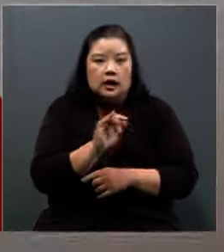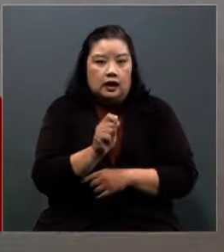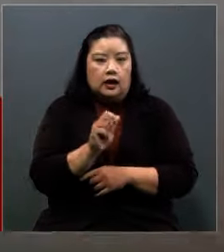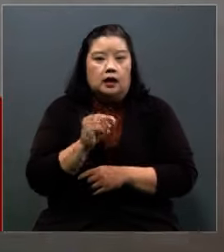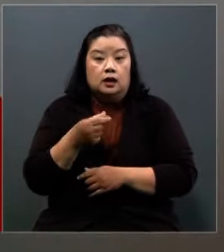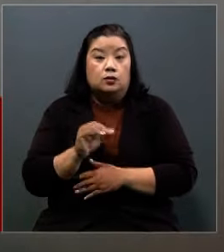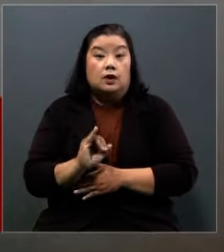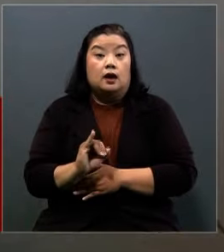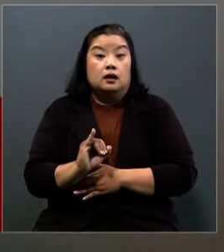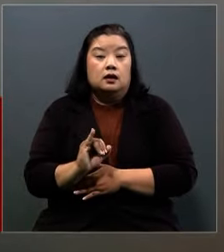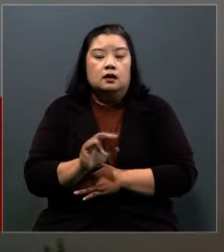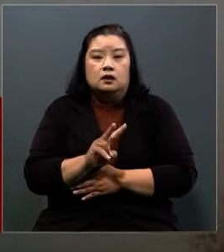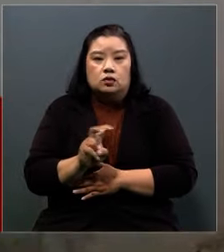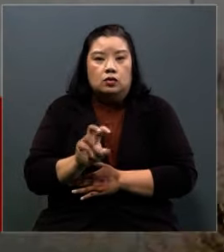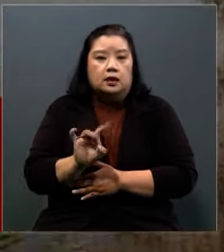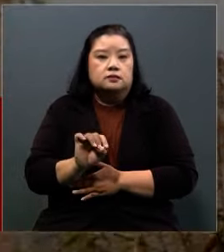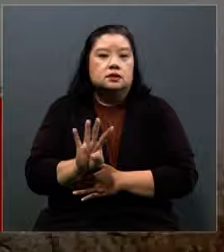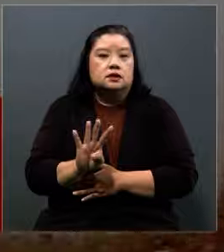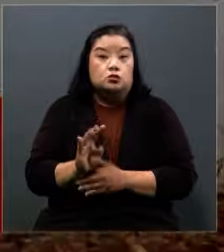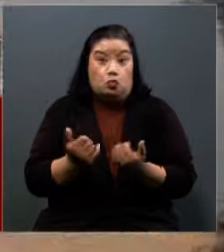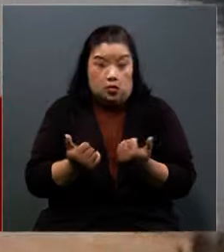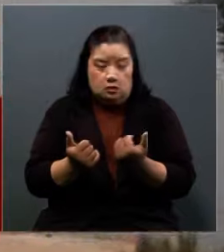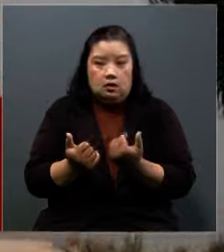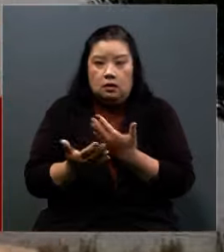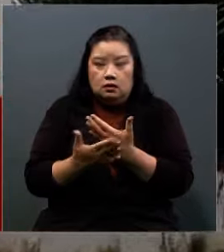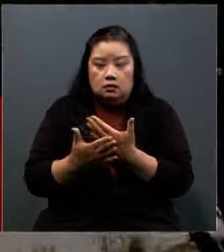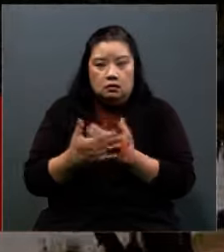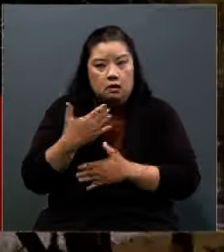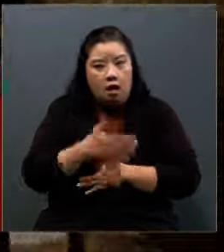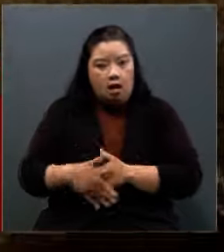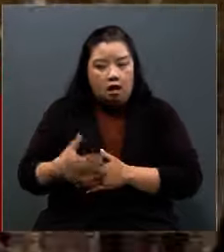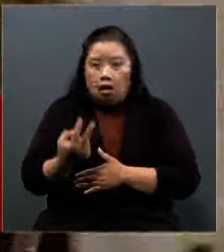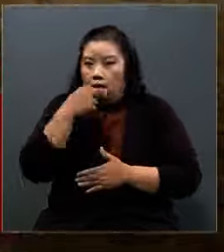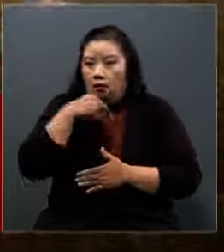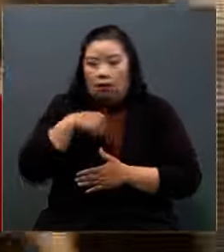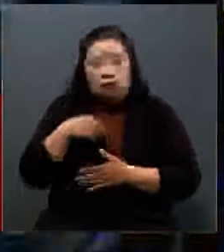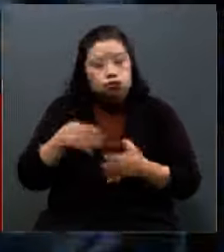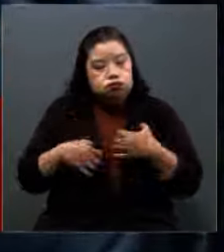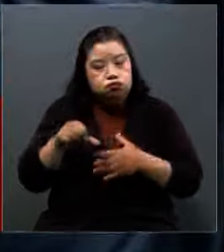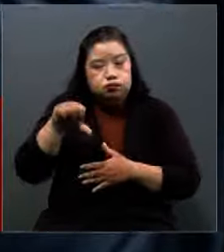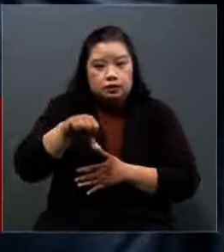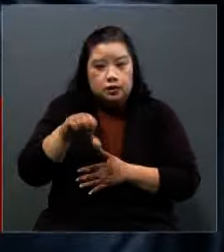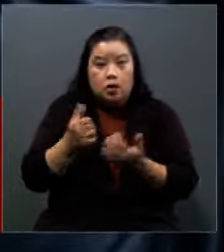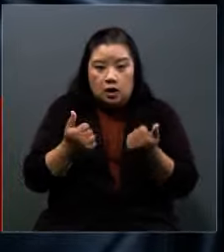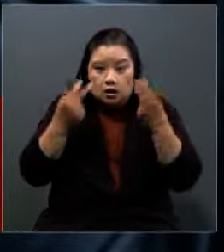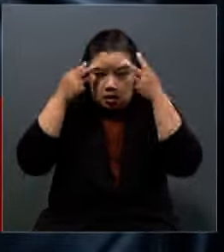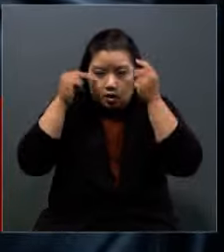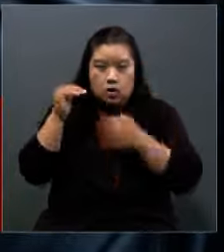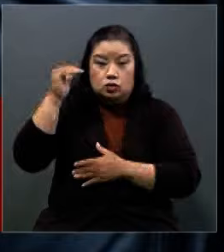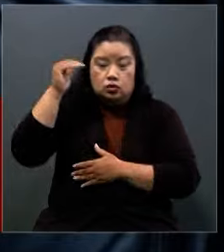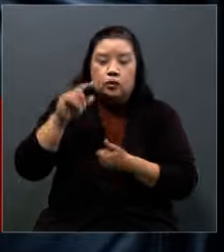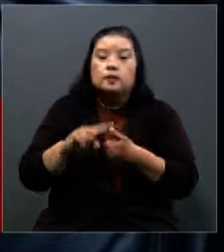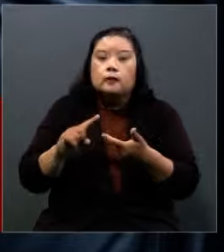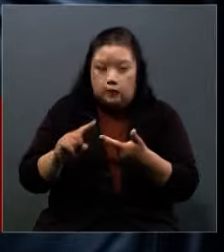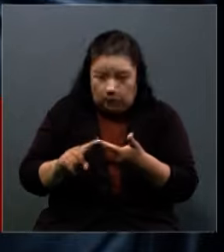อยู่ที่284อยู่ในเกณฑ์มีผลกระทบต่อสุขภาพท่านนายกรัฐมนตรีนะท่านเศรษฐาทวีสินพร้อมด้วยพลต